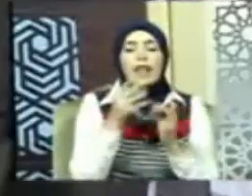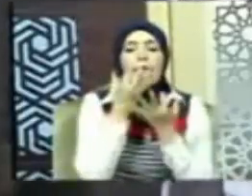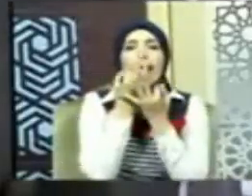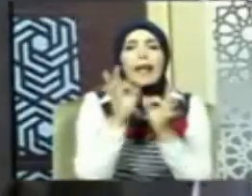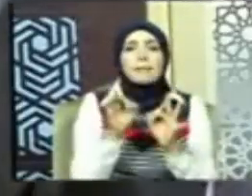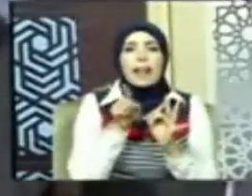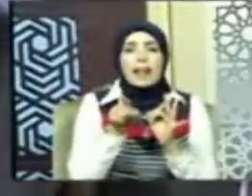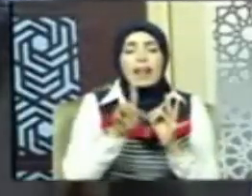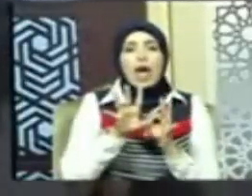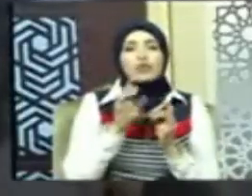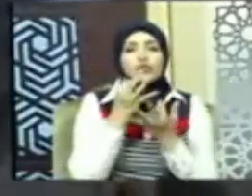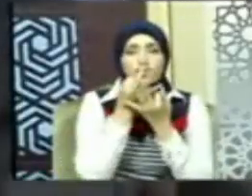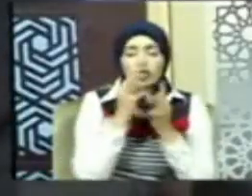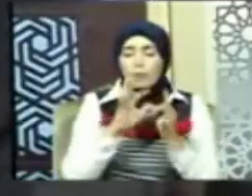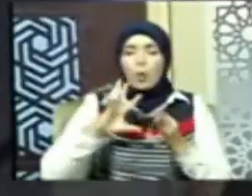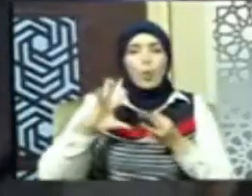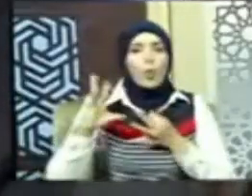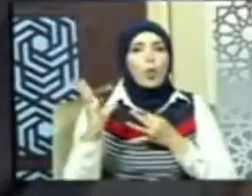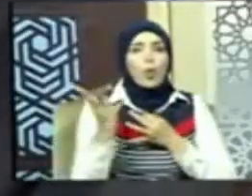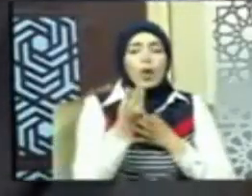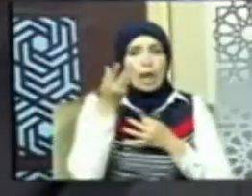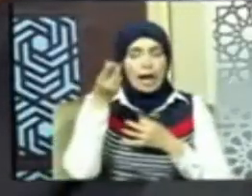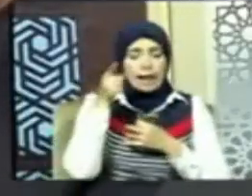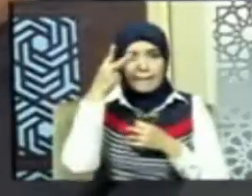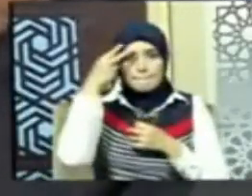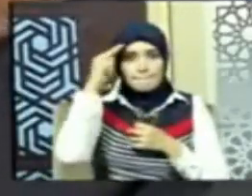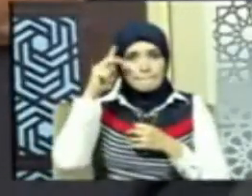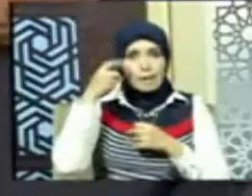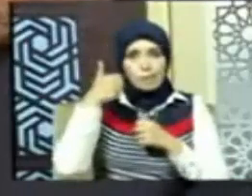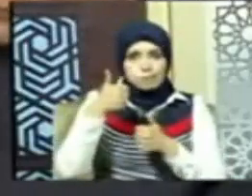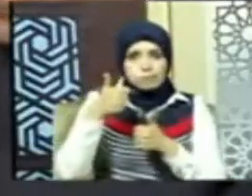الكامل الشامل لله وحده،